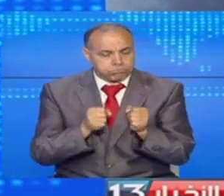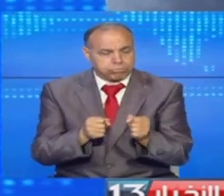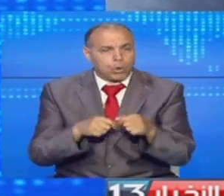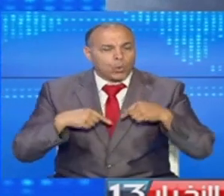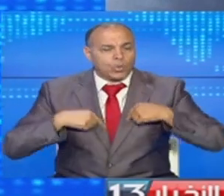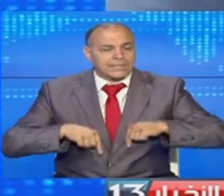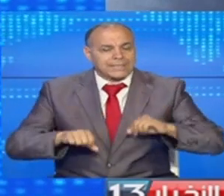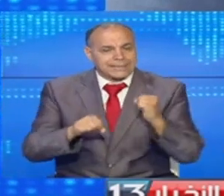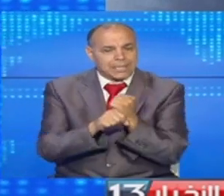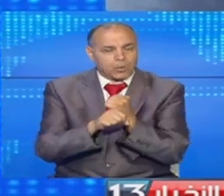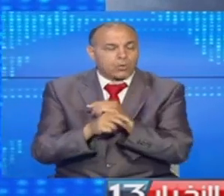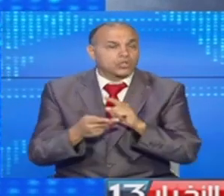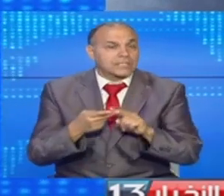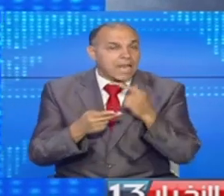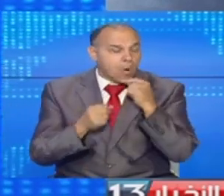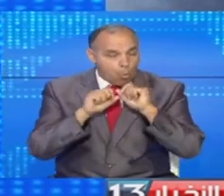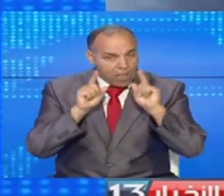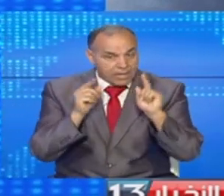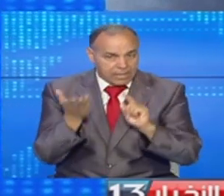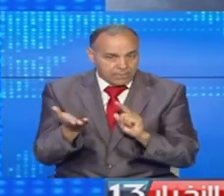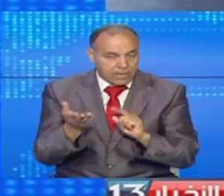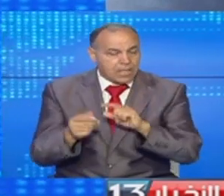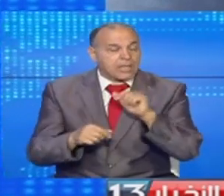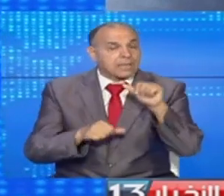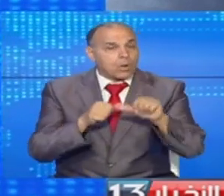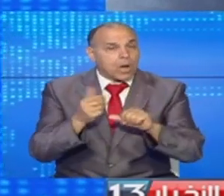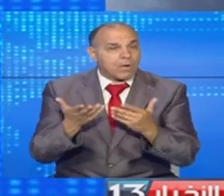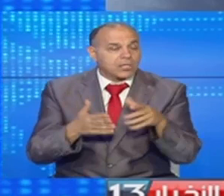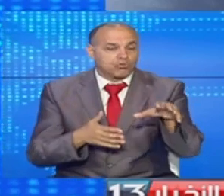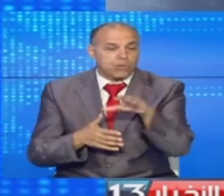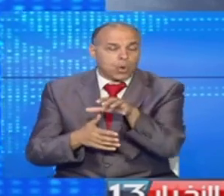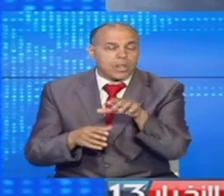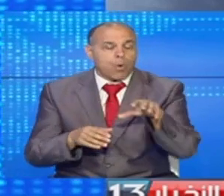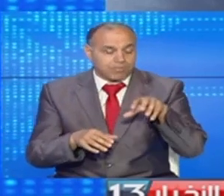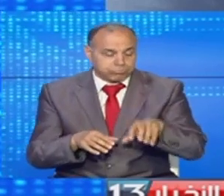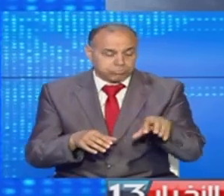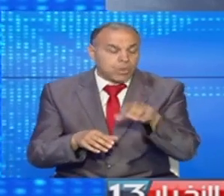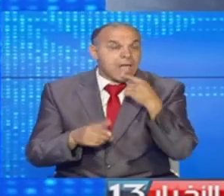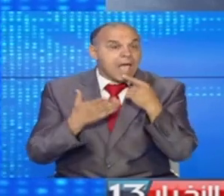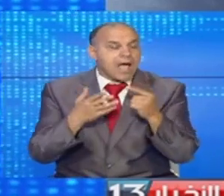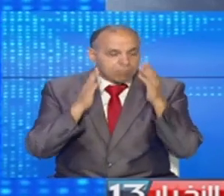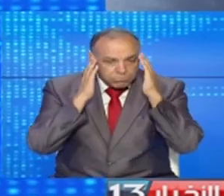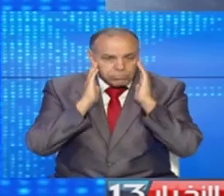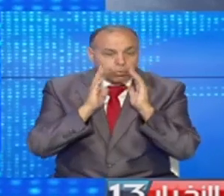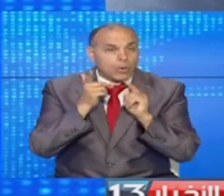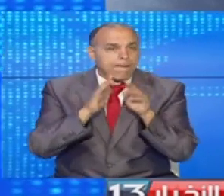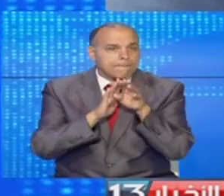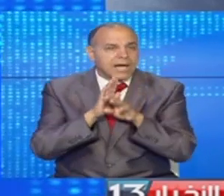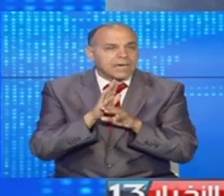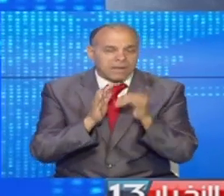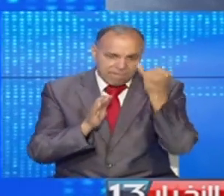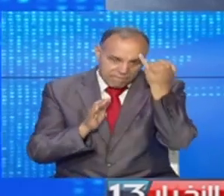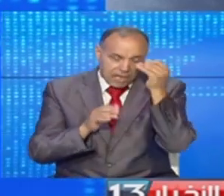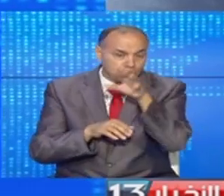وزير التكوين المهني والتشغيل بيّن بالمناسبة دور المقاربة الجهوية والمحلية التي يرتكز عليها برنامج